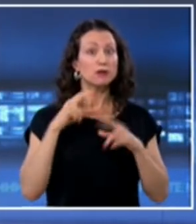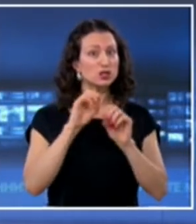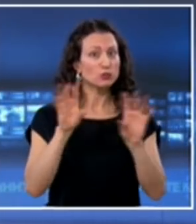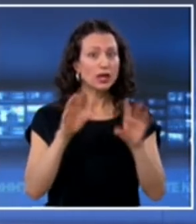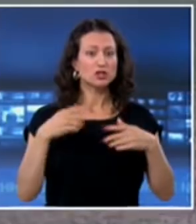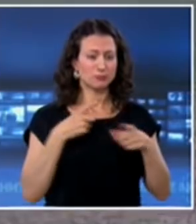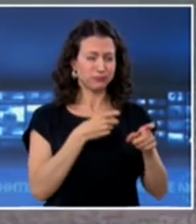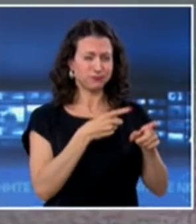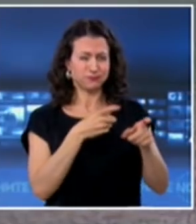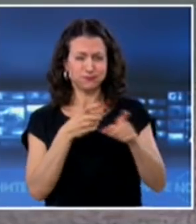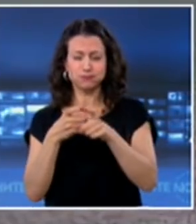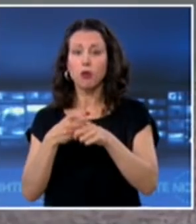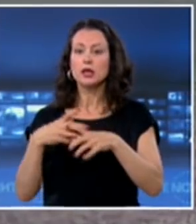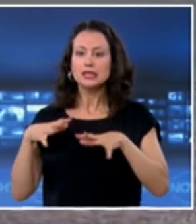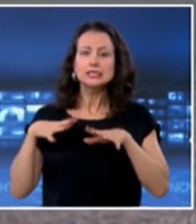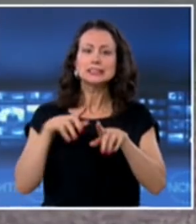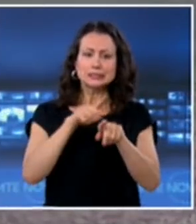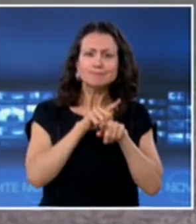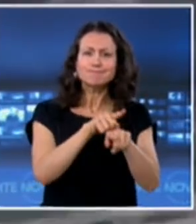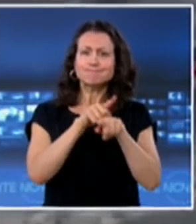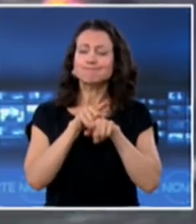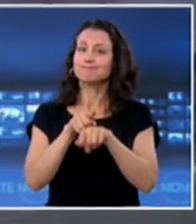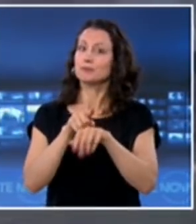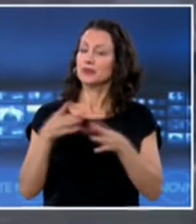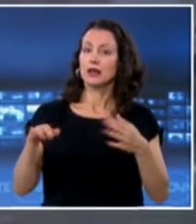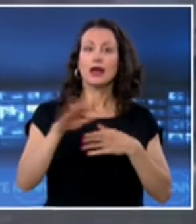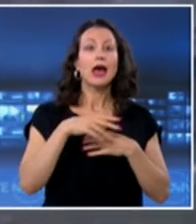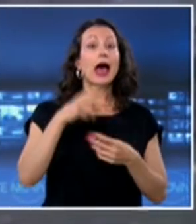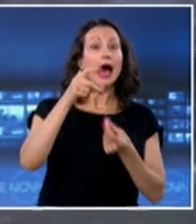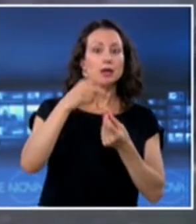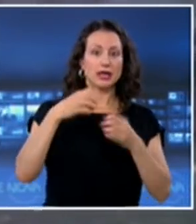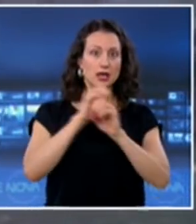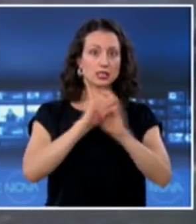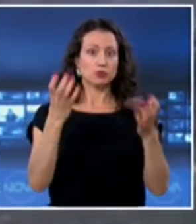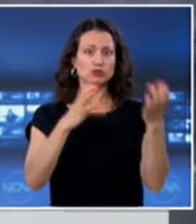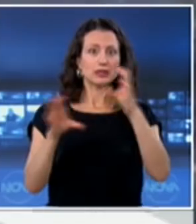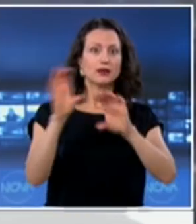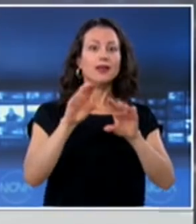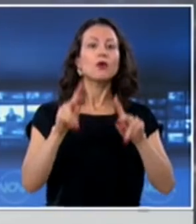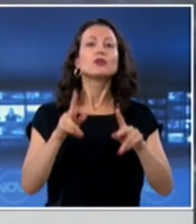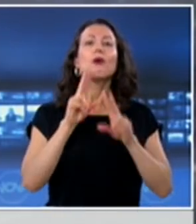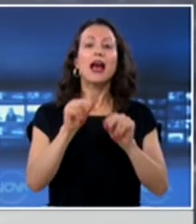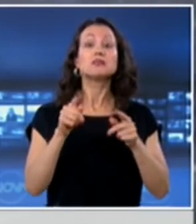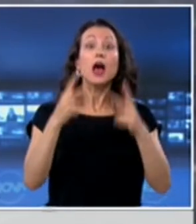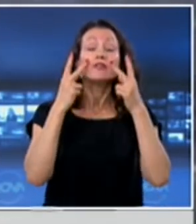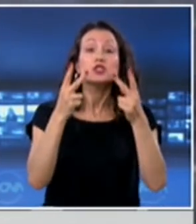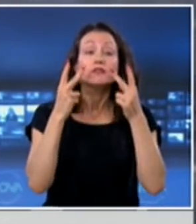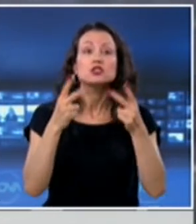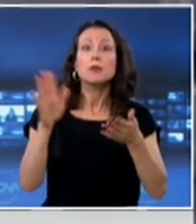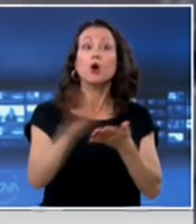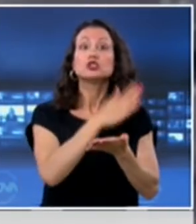и придвижване на тежка техника. Армения разпространи тези кадри, на които твърди, че се вижда унищожаването на азерски